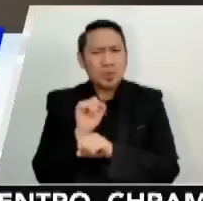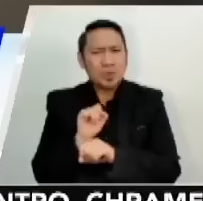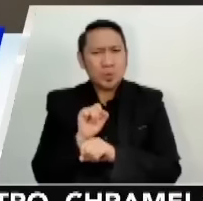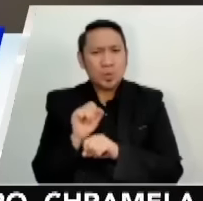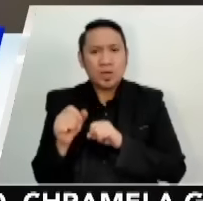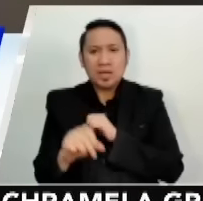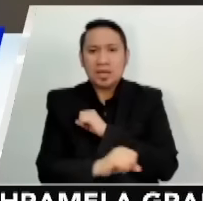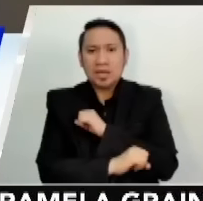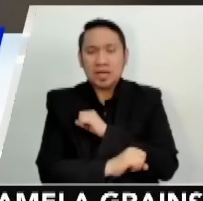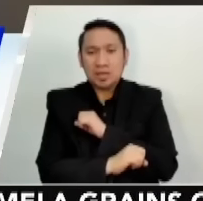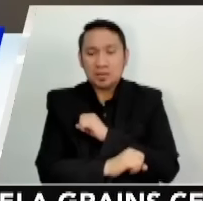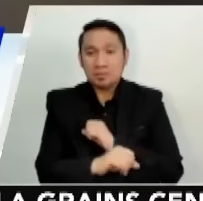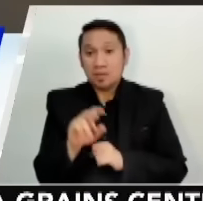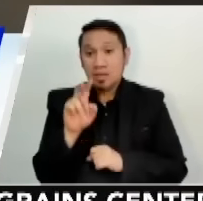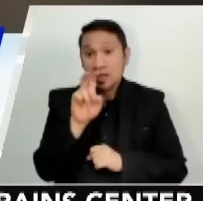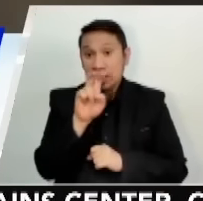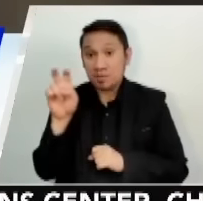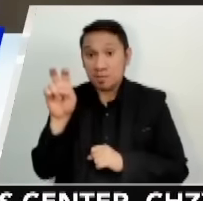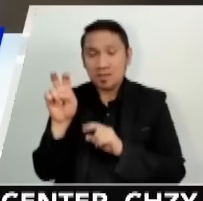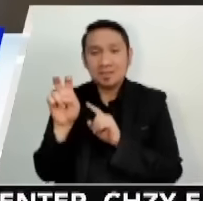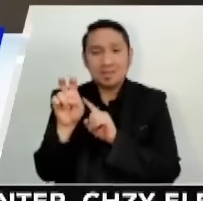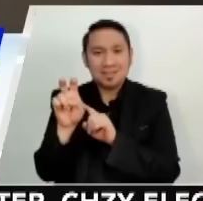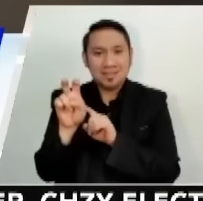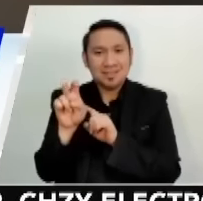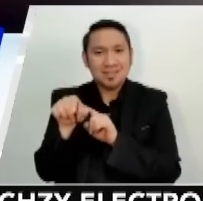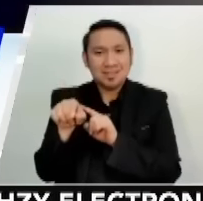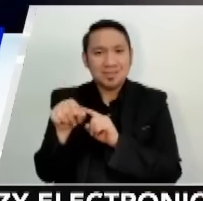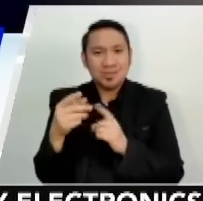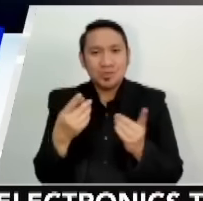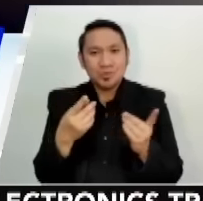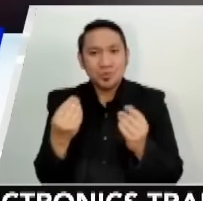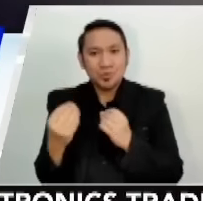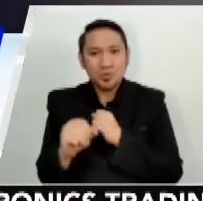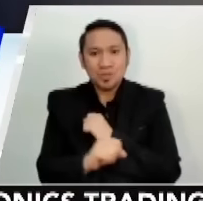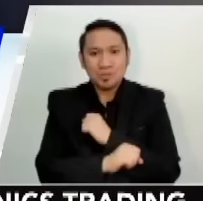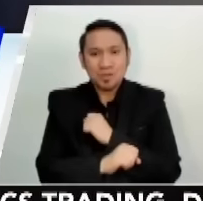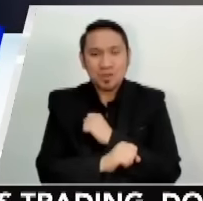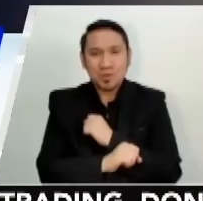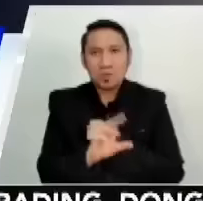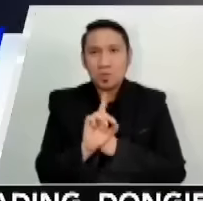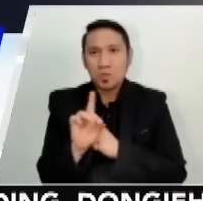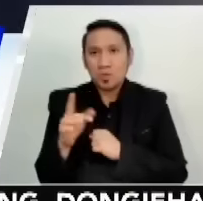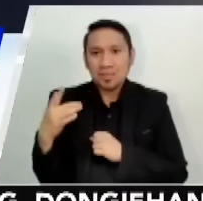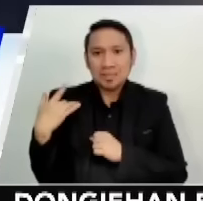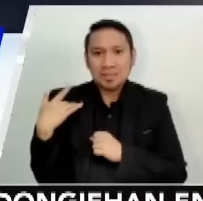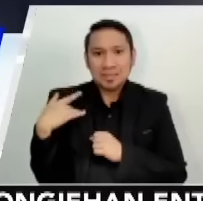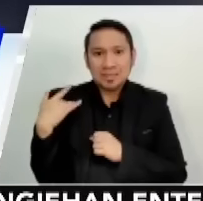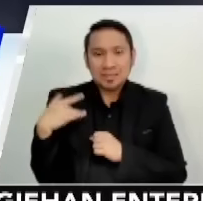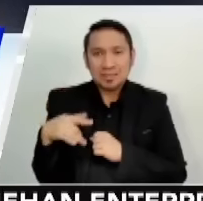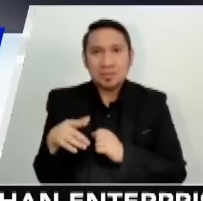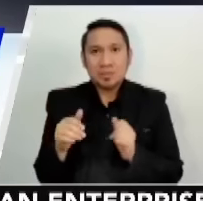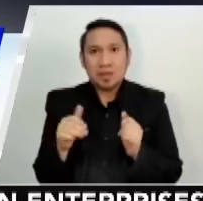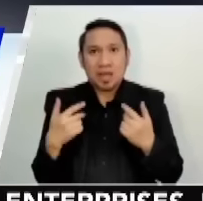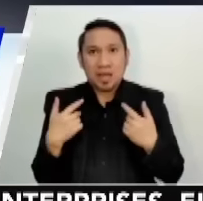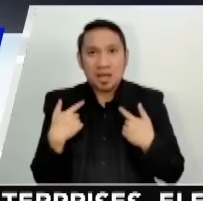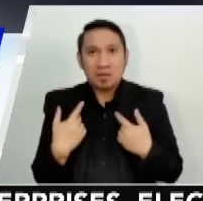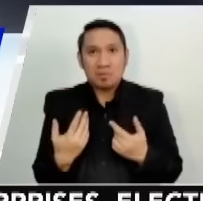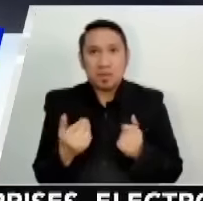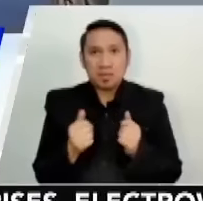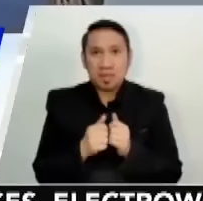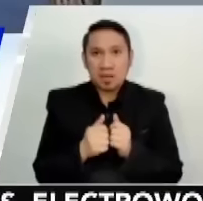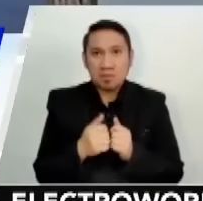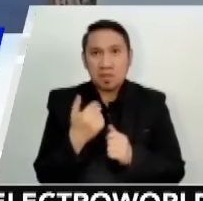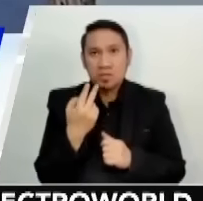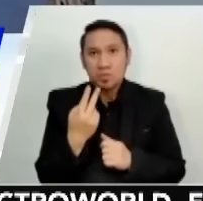sa MRT daw ang isa sa pinupuntirya ng grupo at ang kanilang estilo. During rush hour, may kasama siya mga 3 or 4 na tao. From